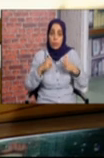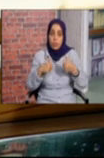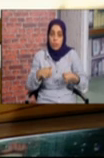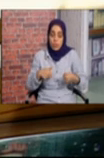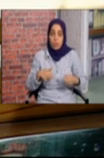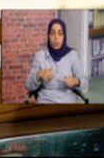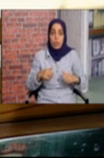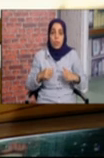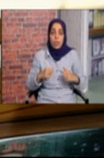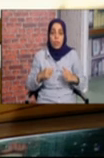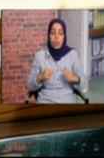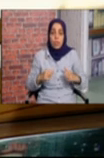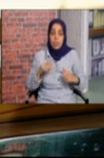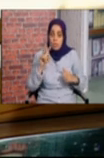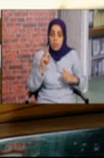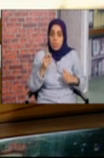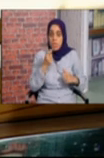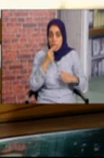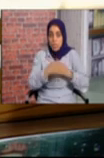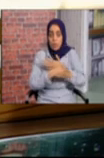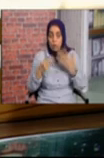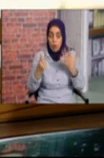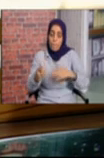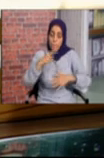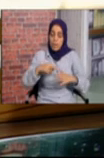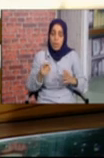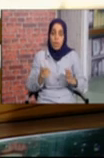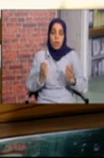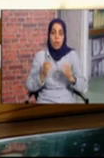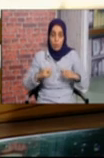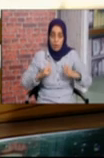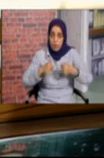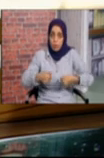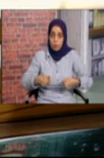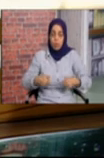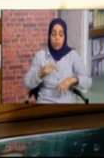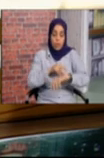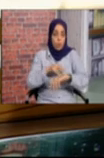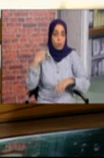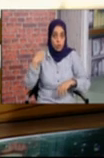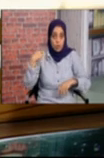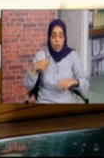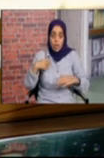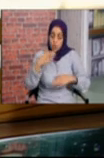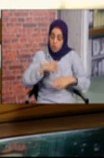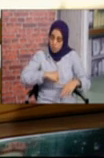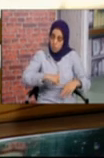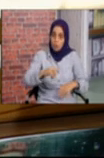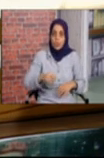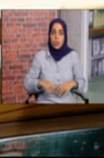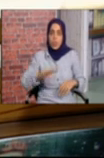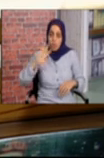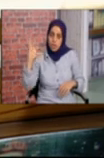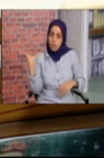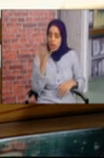ان احنا تاني اسبوع من القافلة على طول يتم التحويل للمستشفى علشان ما نطولش على الناس. دي اشكال